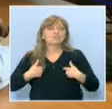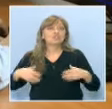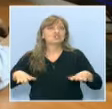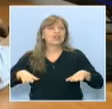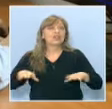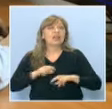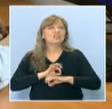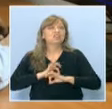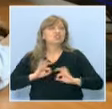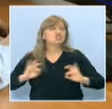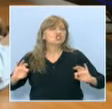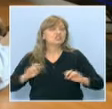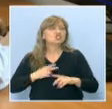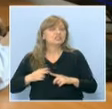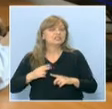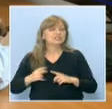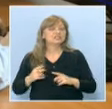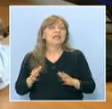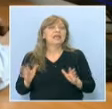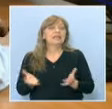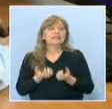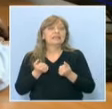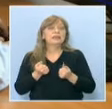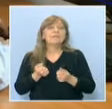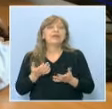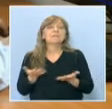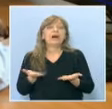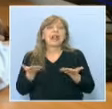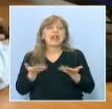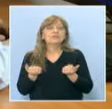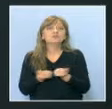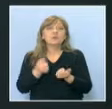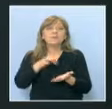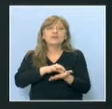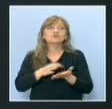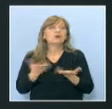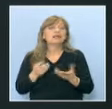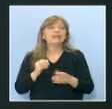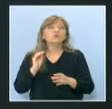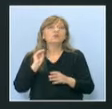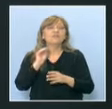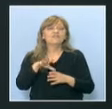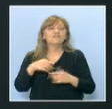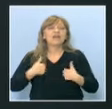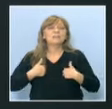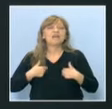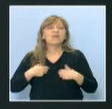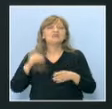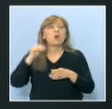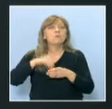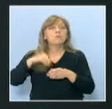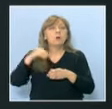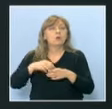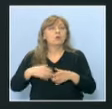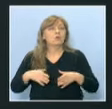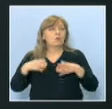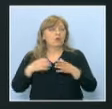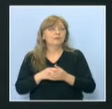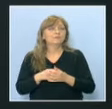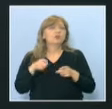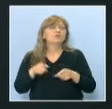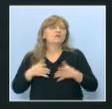намерим по-лесно местата, където може да изхвърлим нашия боклук. Това е много голям проблем в големите